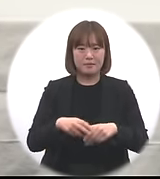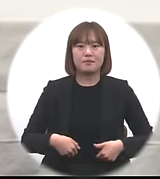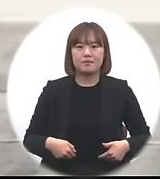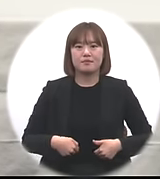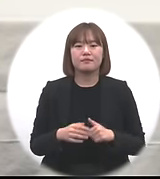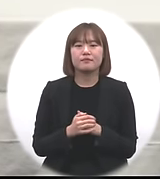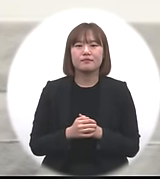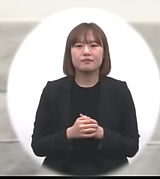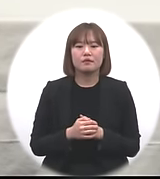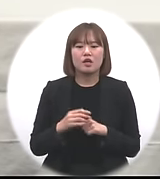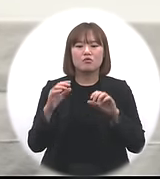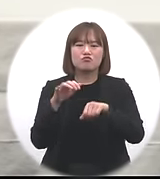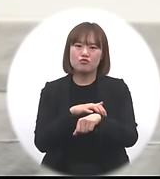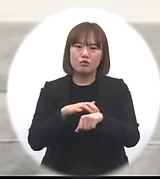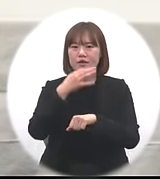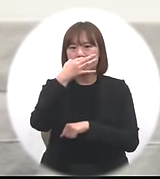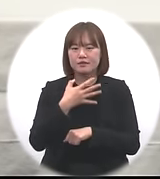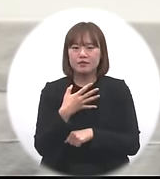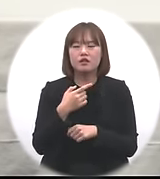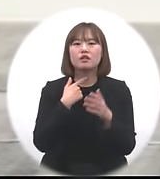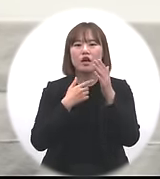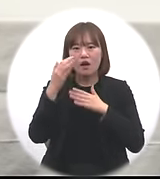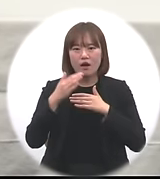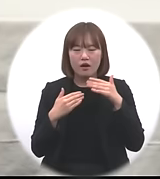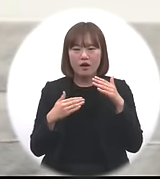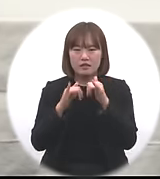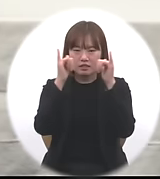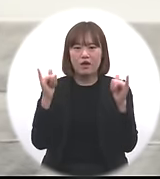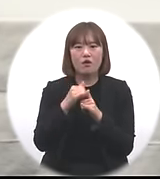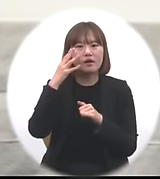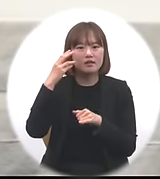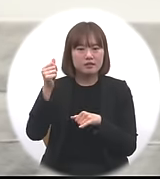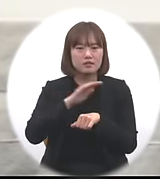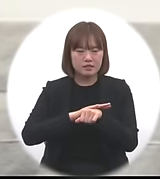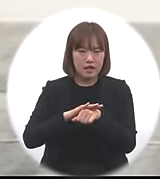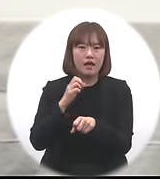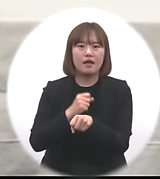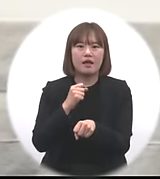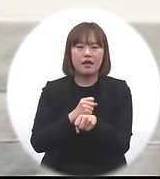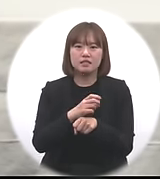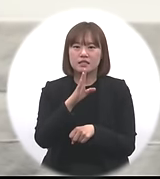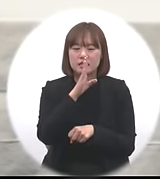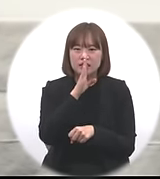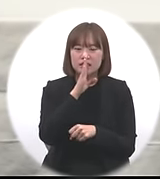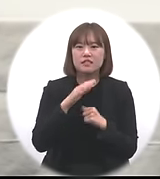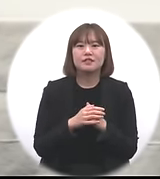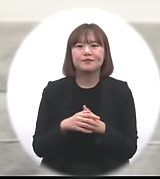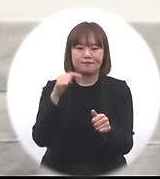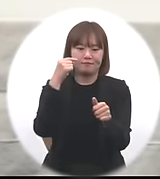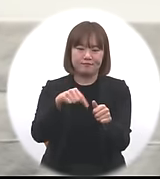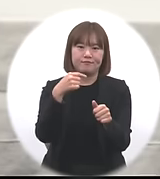앉히셔야 된다는 겁니다. 애가 좀 불편하고 힘든 거를 겪어내서 사회에 적응할 수 있도록 만드셔야 그게